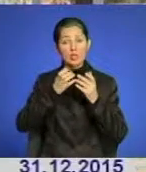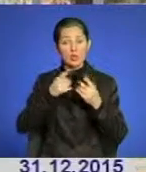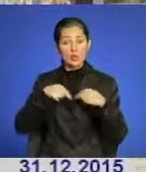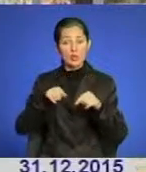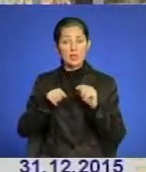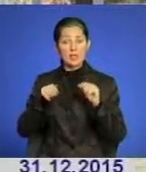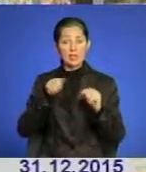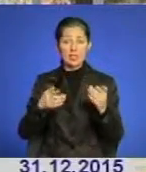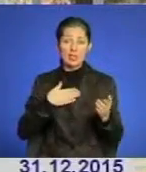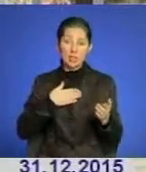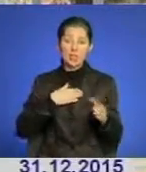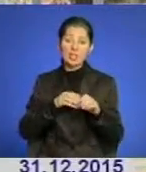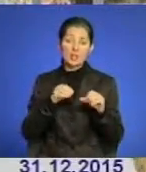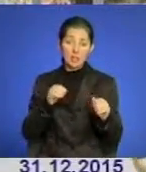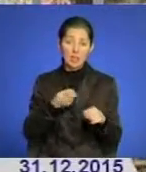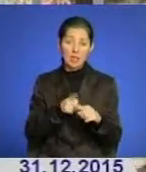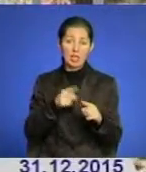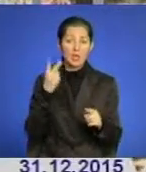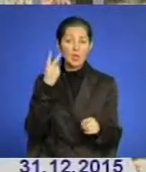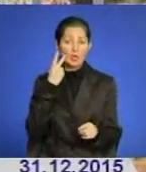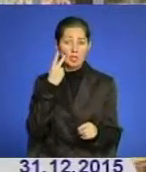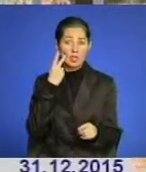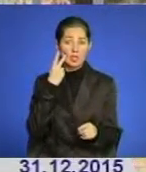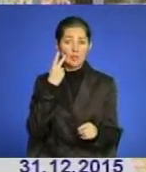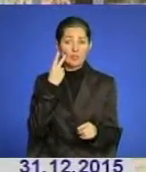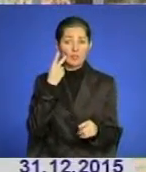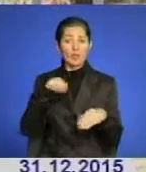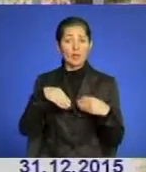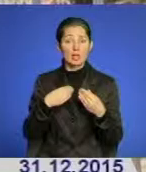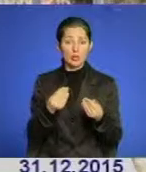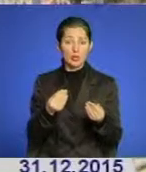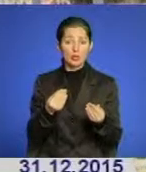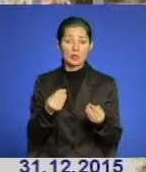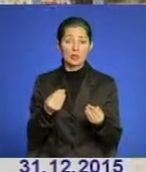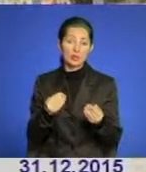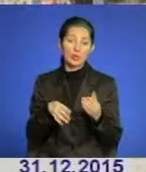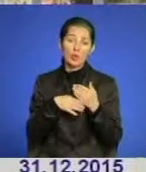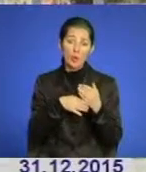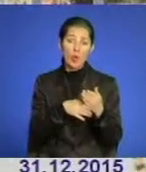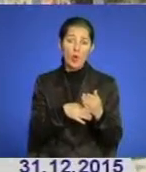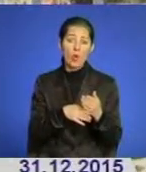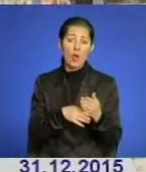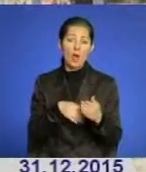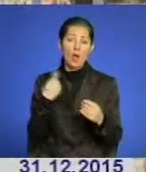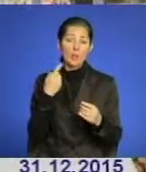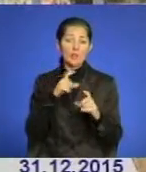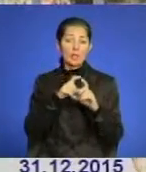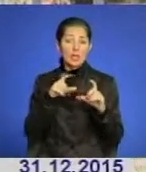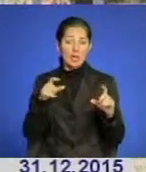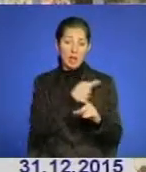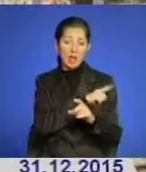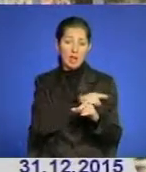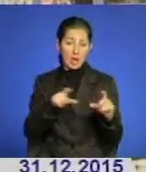але наші земляки, які постійно надають посильну допомогу університетській лікарні, тому що ну,